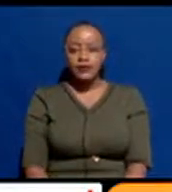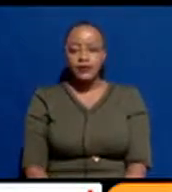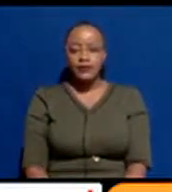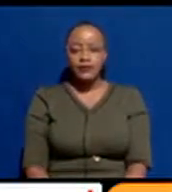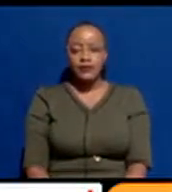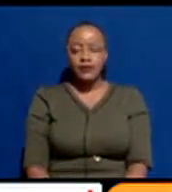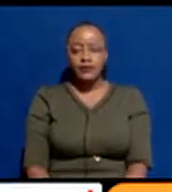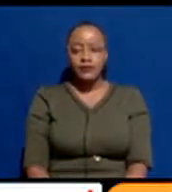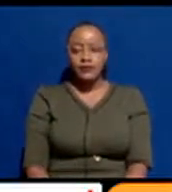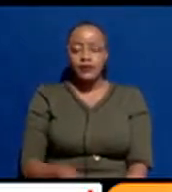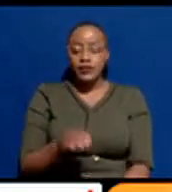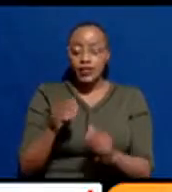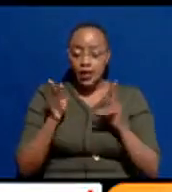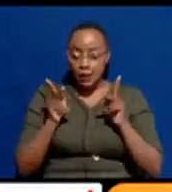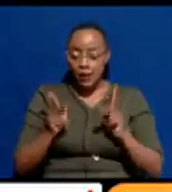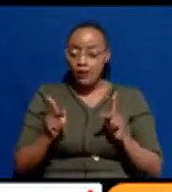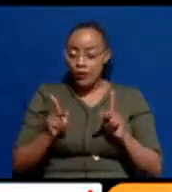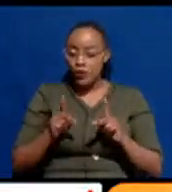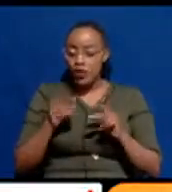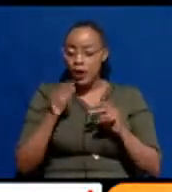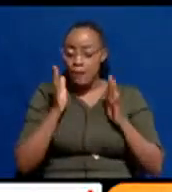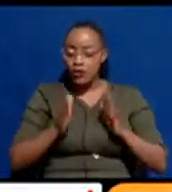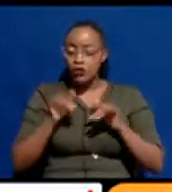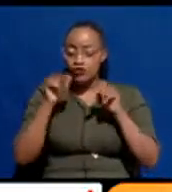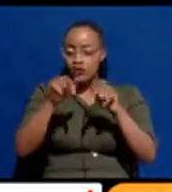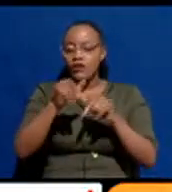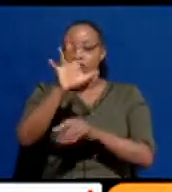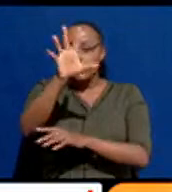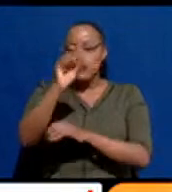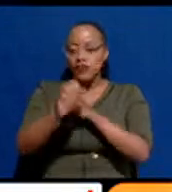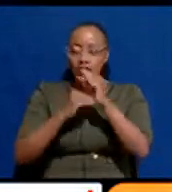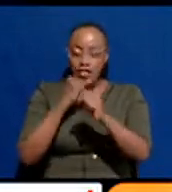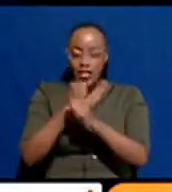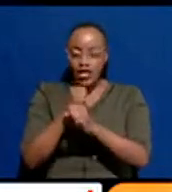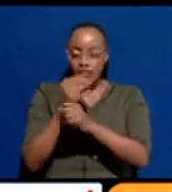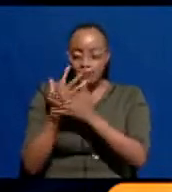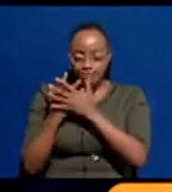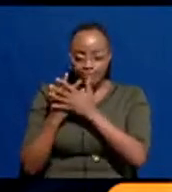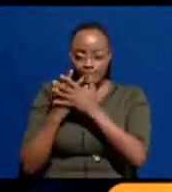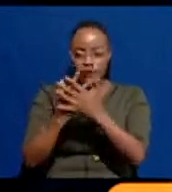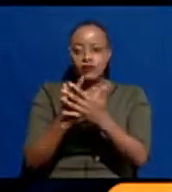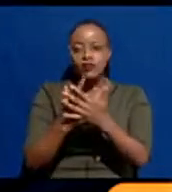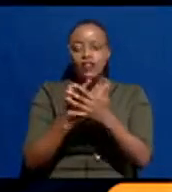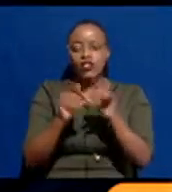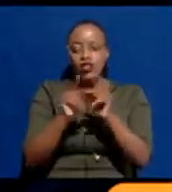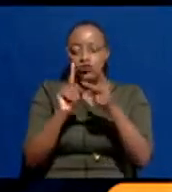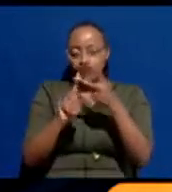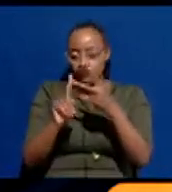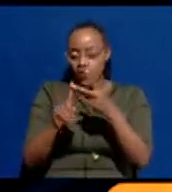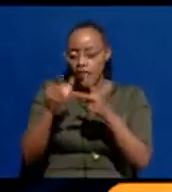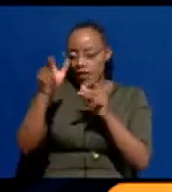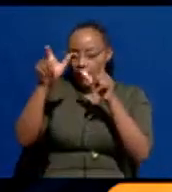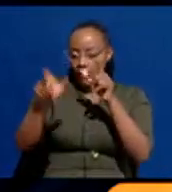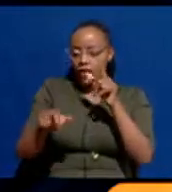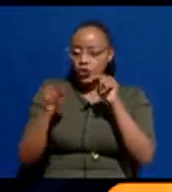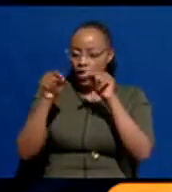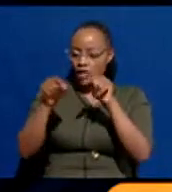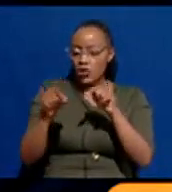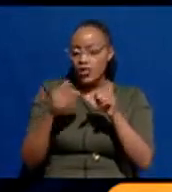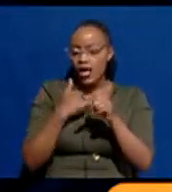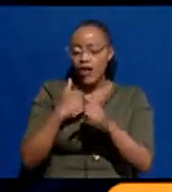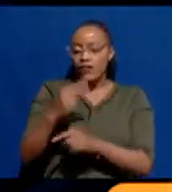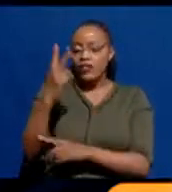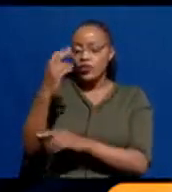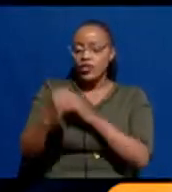the accused person is sentenced to serve 50 years imprisonment. In count two, the accused person is sentenced to serve 20